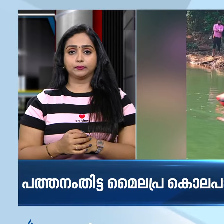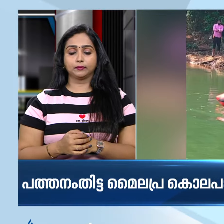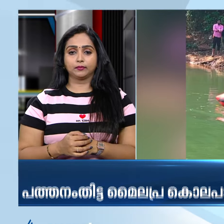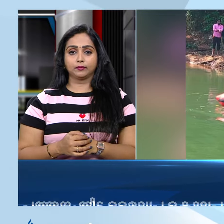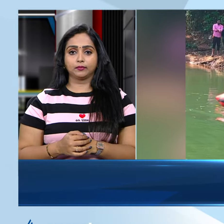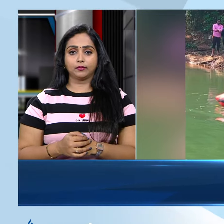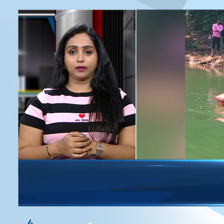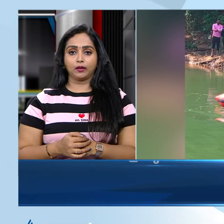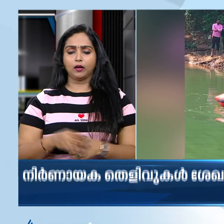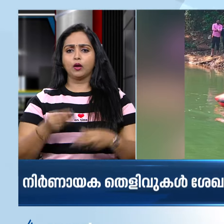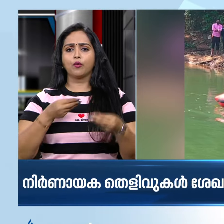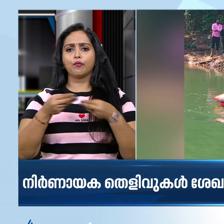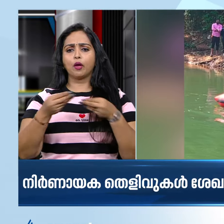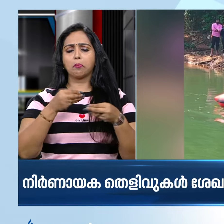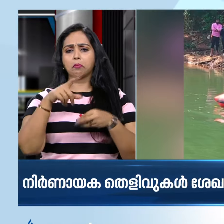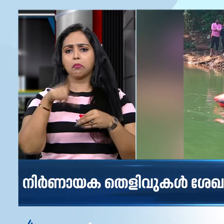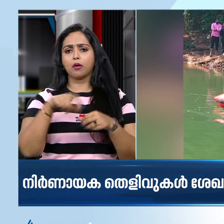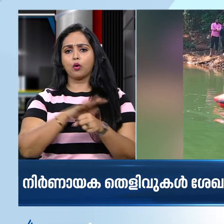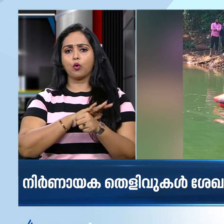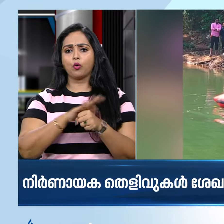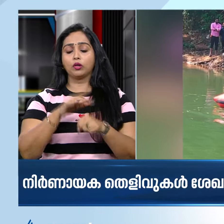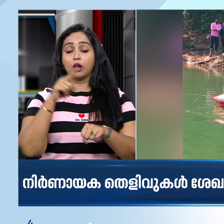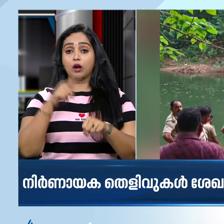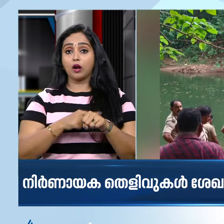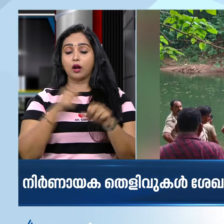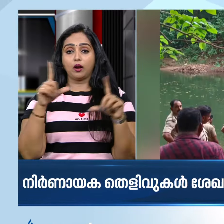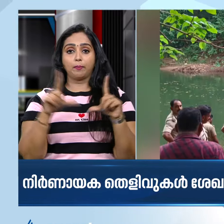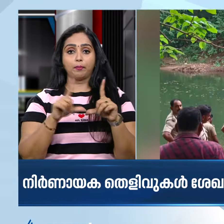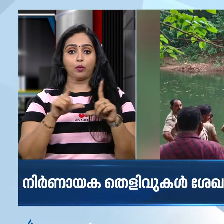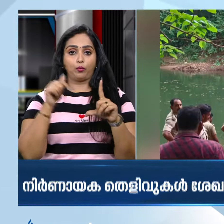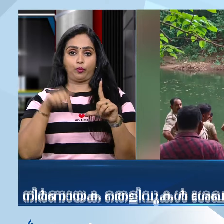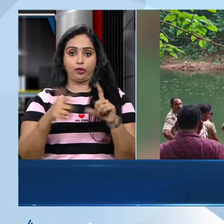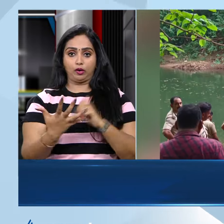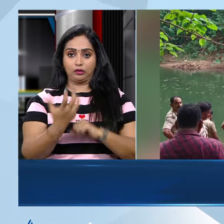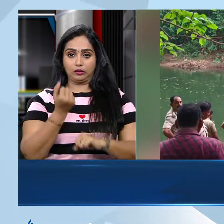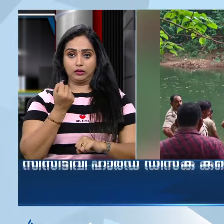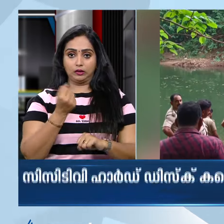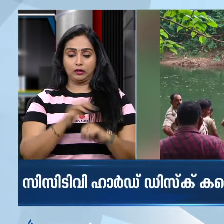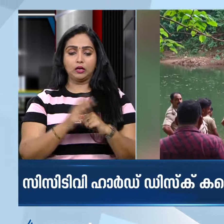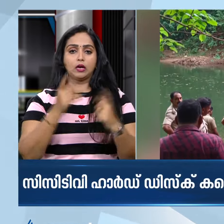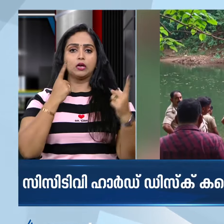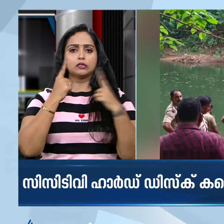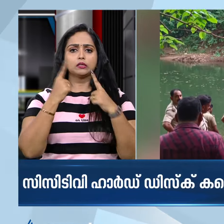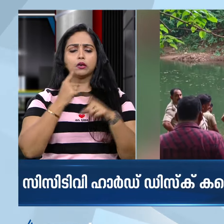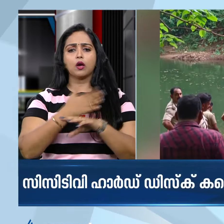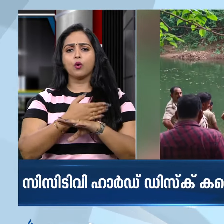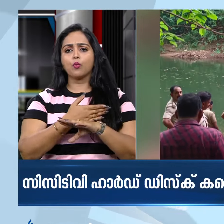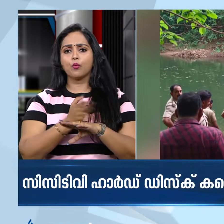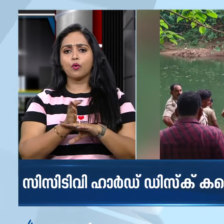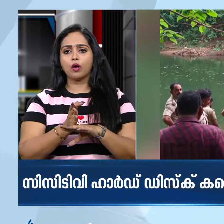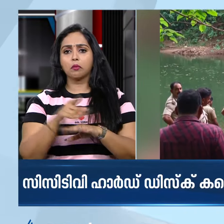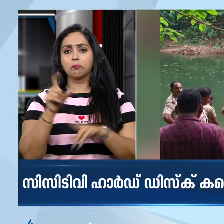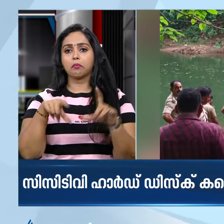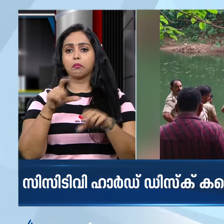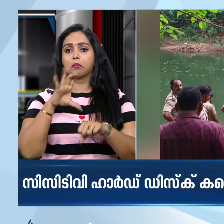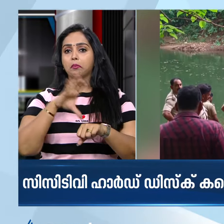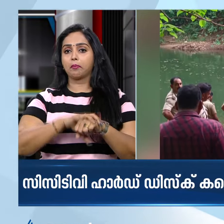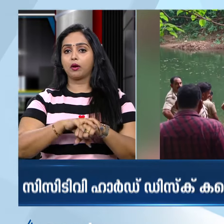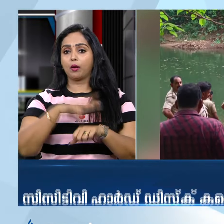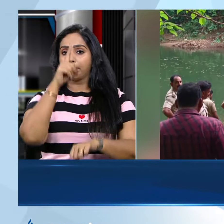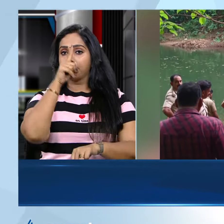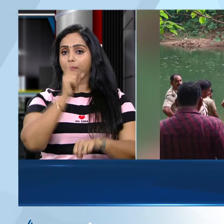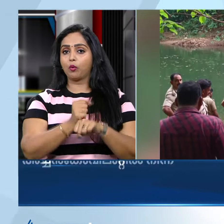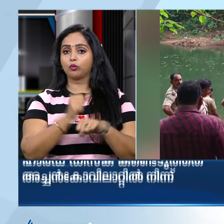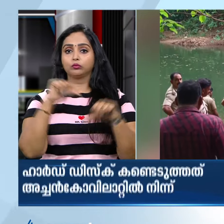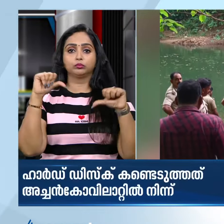മയിലപ്രയിലെ വ്യാപാരിയുടെ കൊലപാതകത്തിൽ നിർണായകമായ ഒരു തെളിവാണ് ഇപ്പോൾ കിട്ടിയിരിക്കുന്നത്. അന്വേഷണ തുടക്കത്തിൽ വൈകിയതും ഈ പ്രതികളെ പിടികൂടാൻ പോലീസിന് വെല്ലുവിളിയായതും ഈ ഹാർഡ്